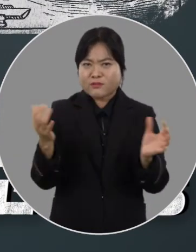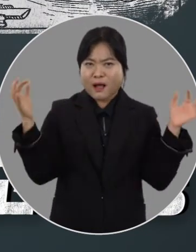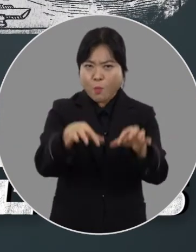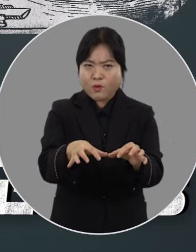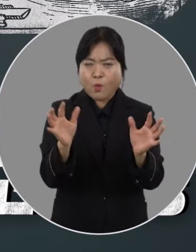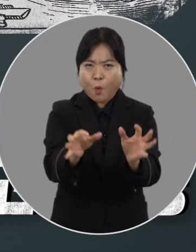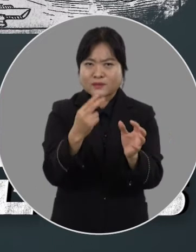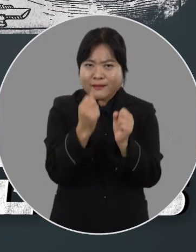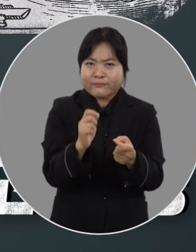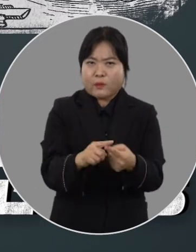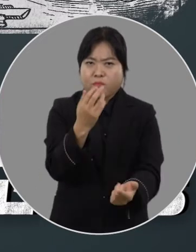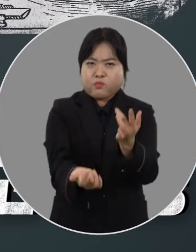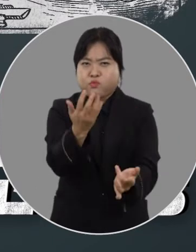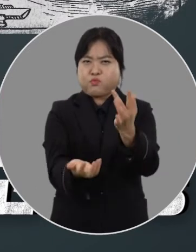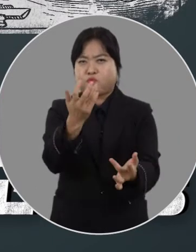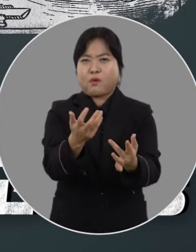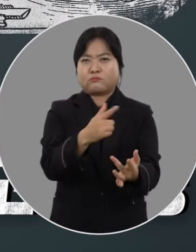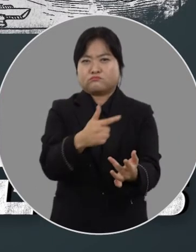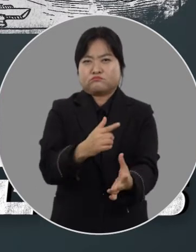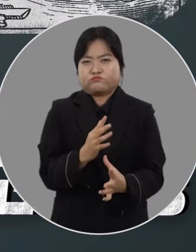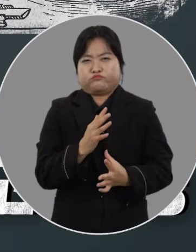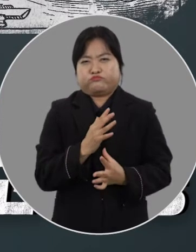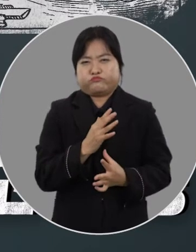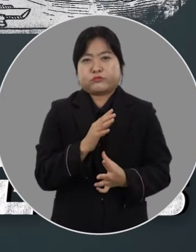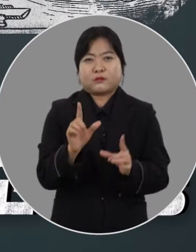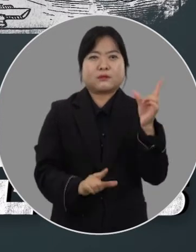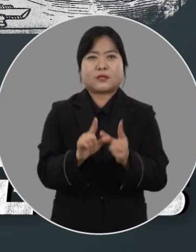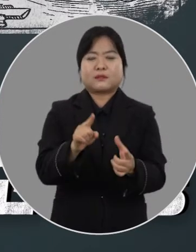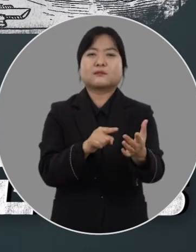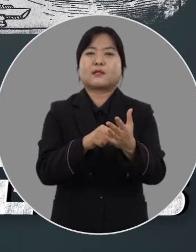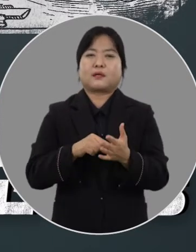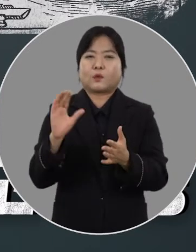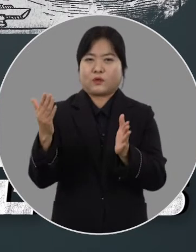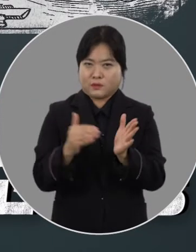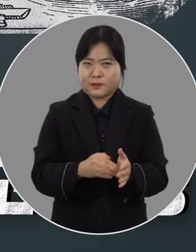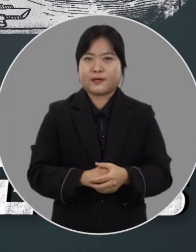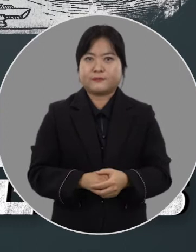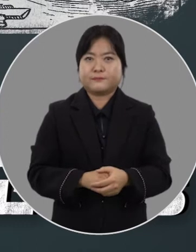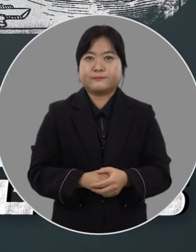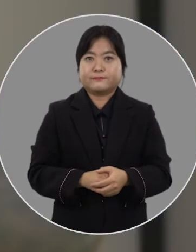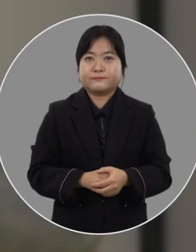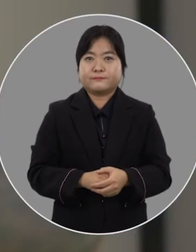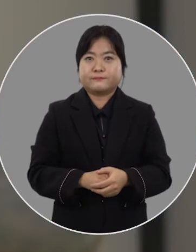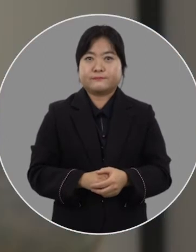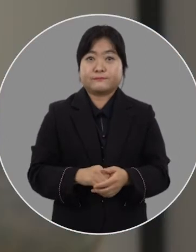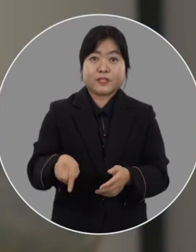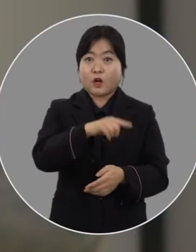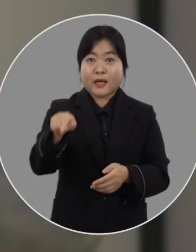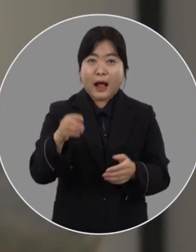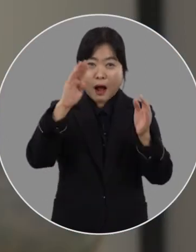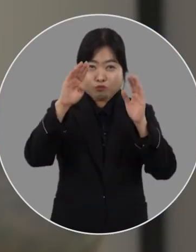유대인들을 모아놓고 화형시키는 아주 무시무시한 현상들이 나타나게 되었다라고 하는 것이었습니다.